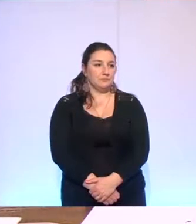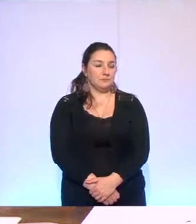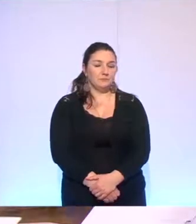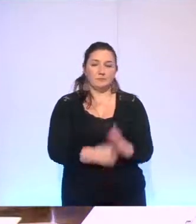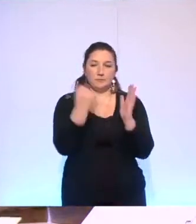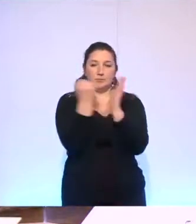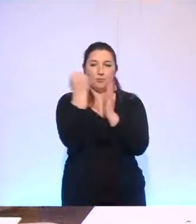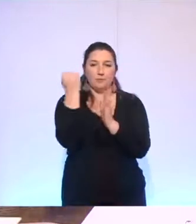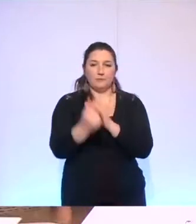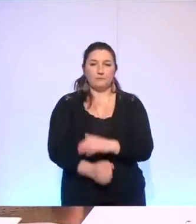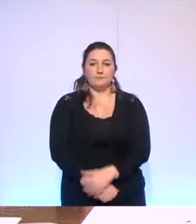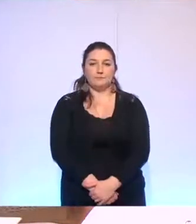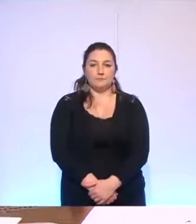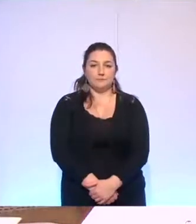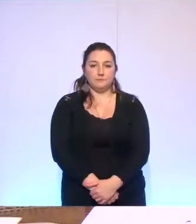Pour.